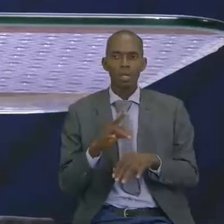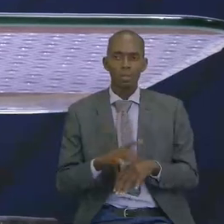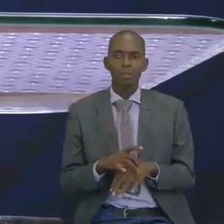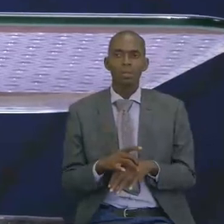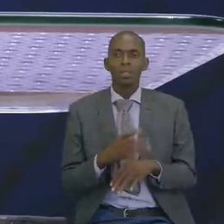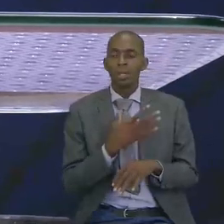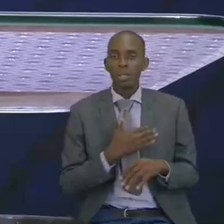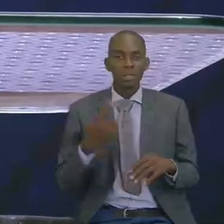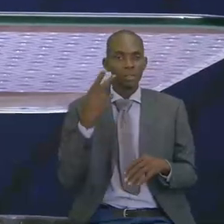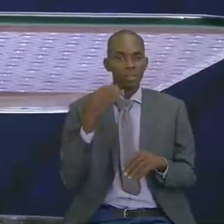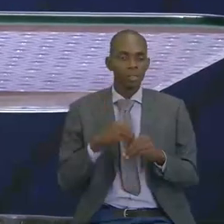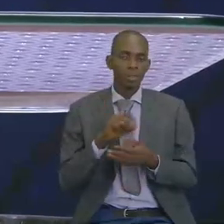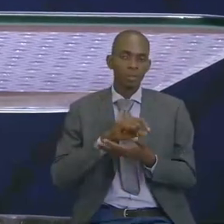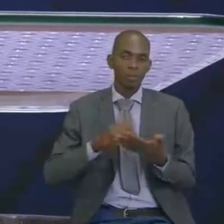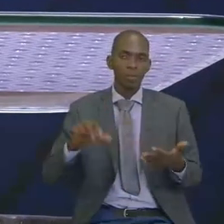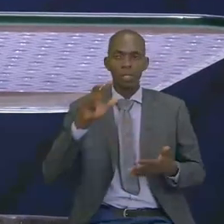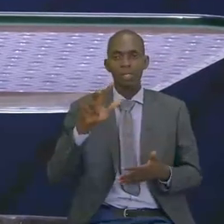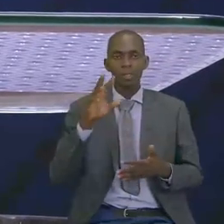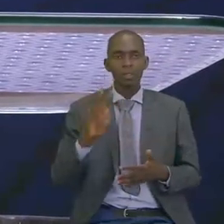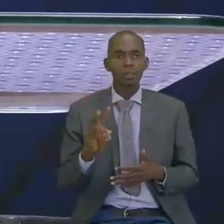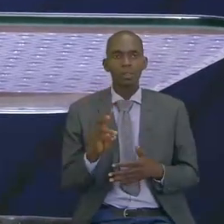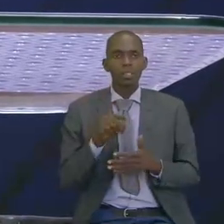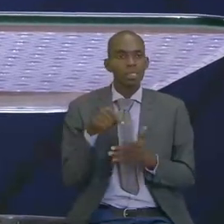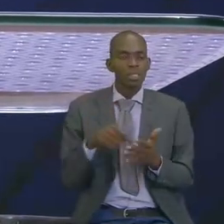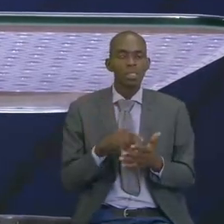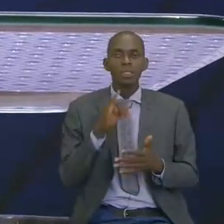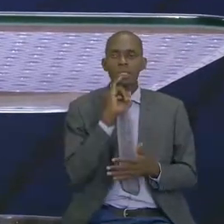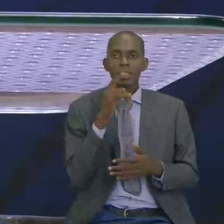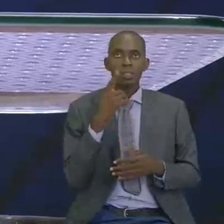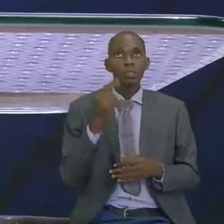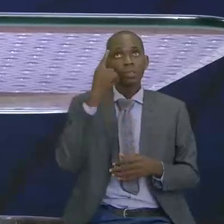terre. Le verset 36 nous dit,